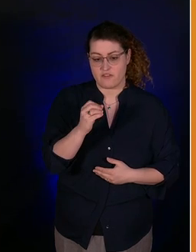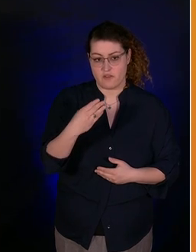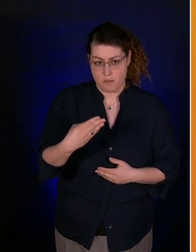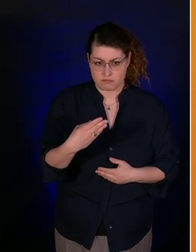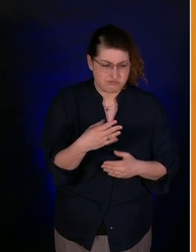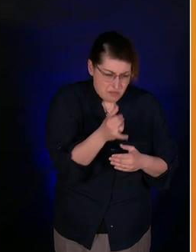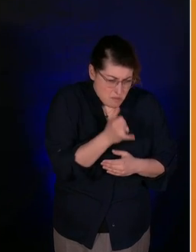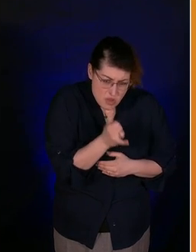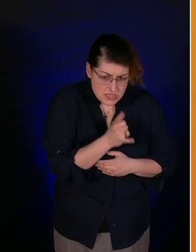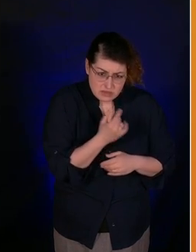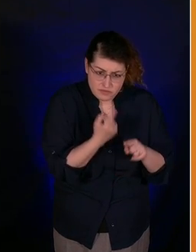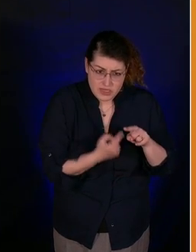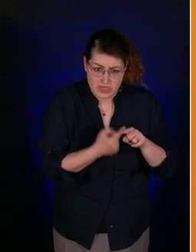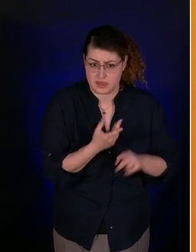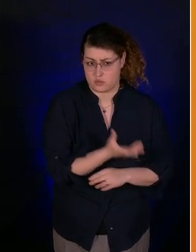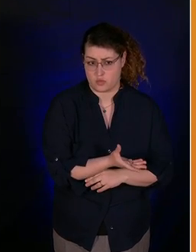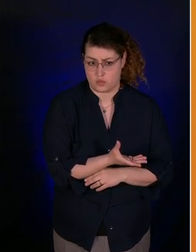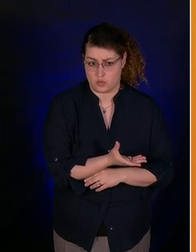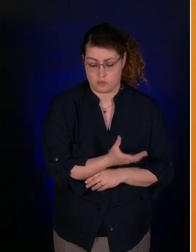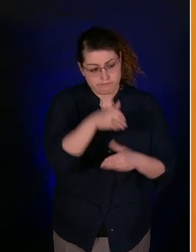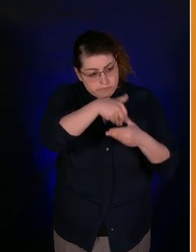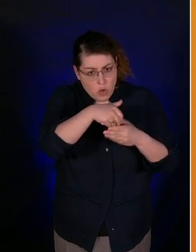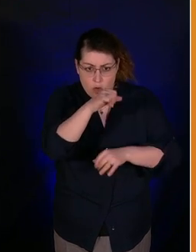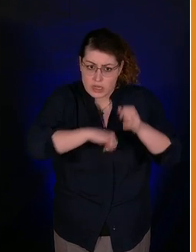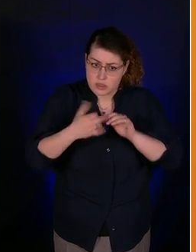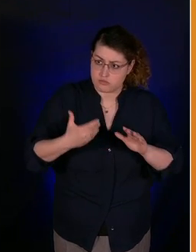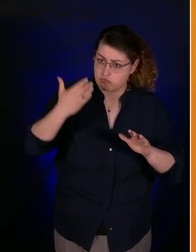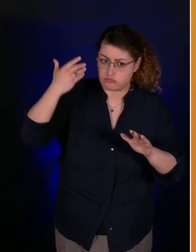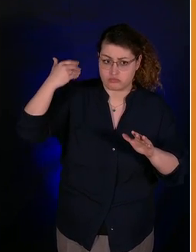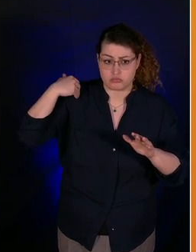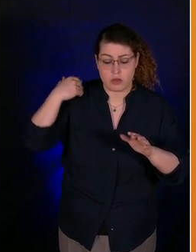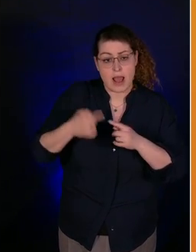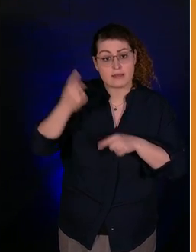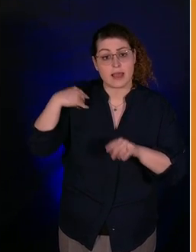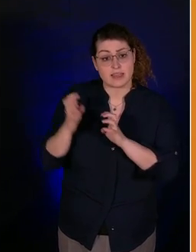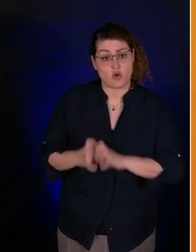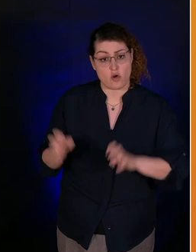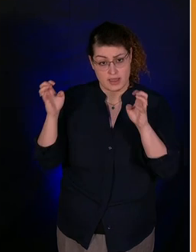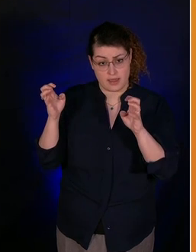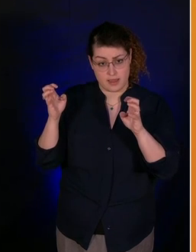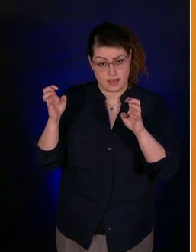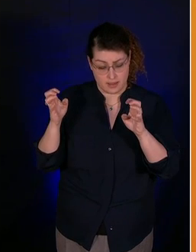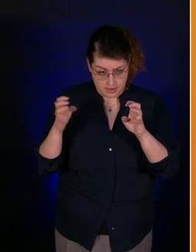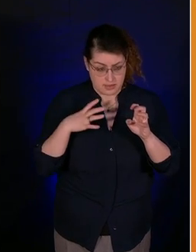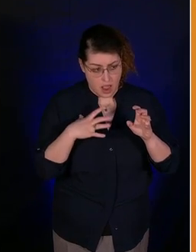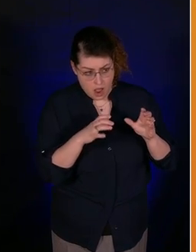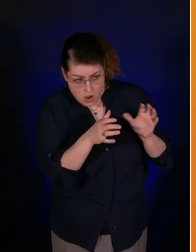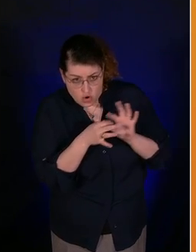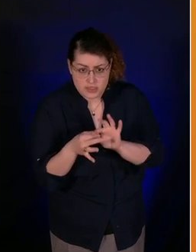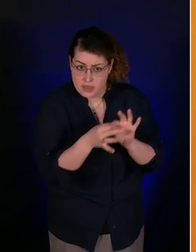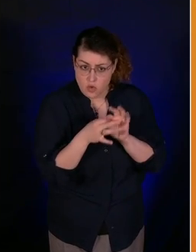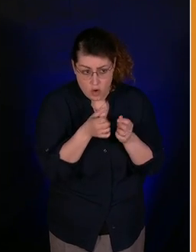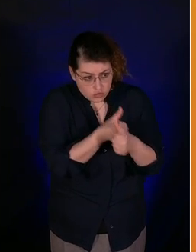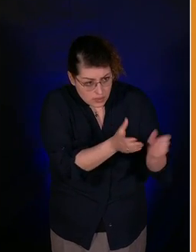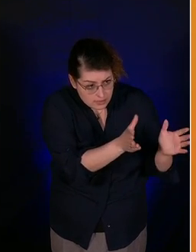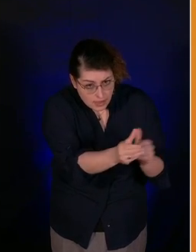fédération. Celle-ci est organisée depuis notre dernier congrès en coordination, suivant le